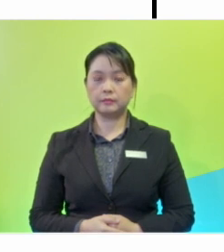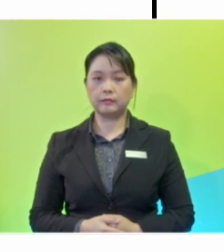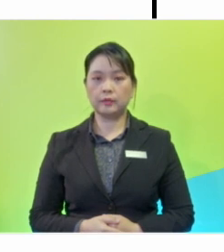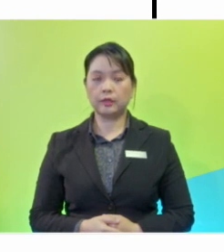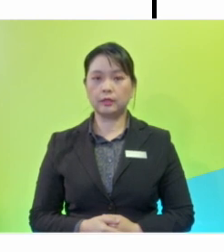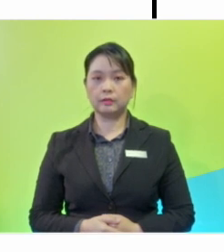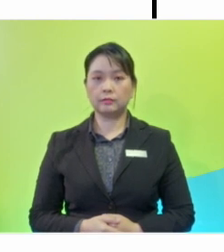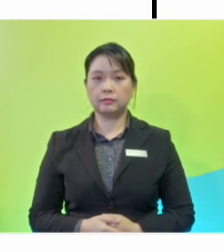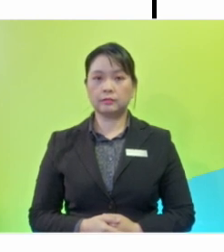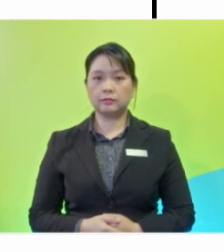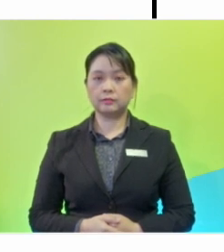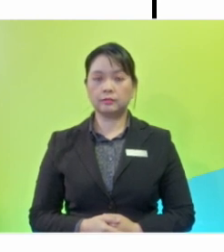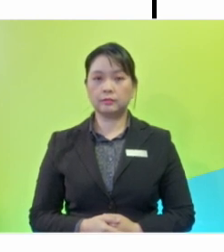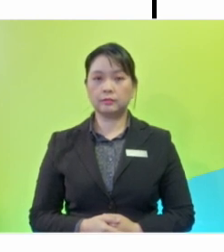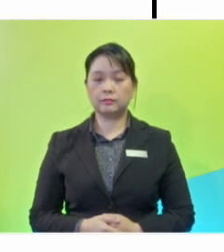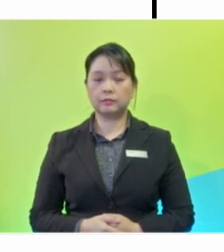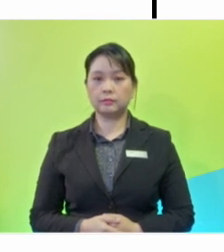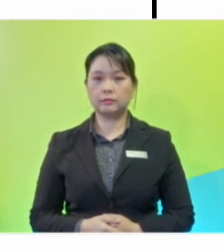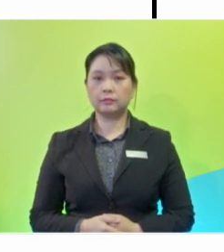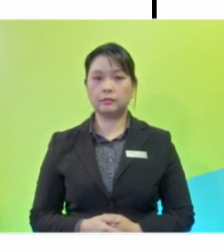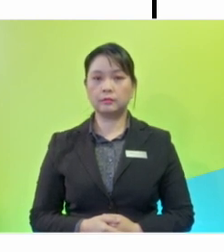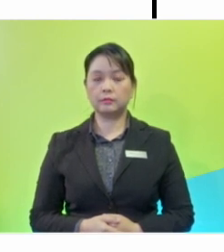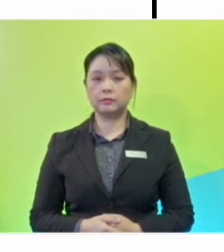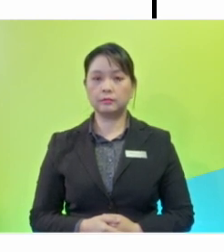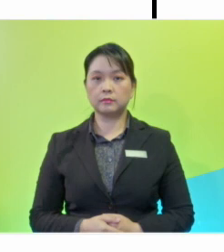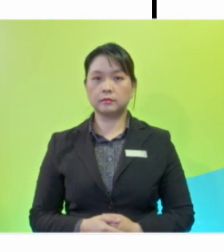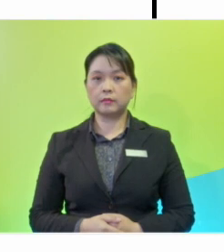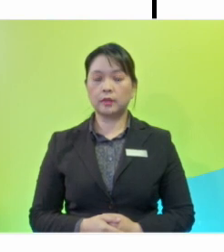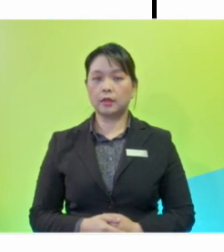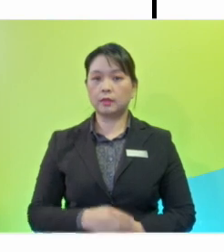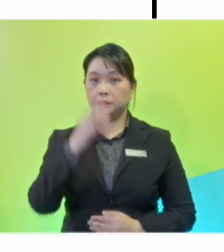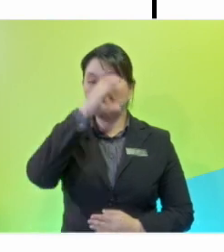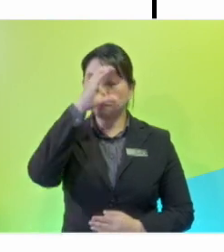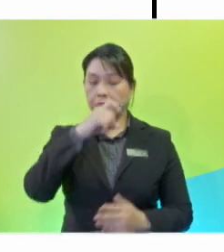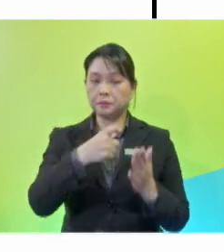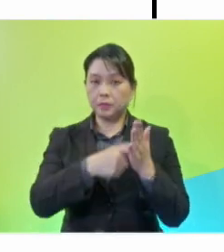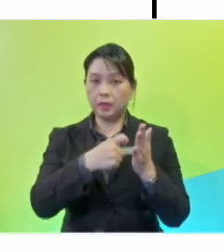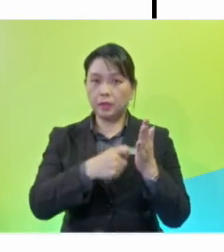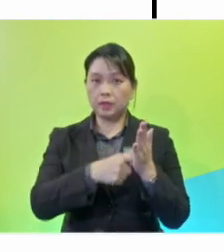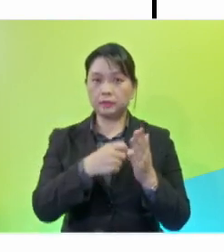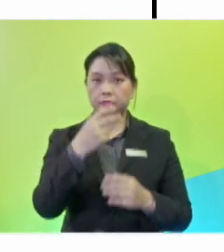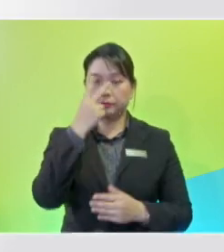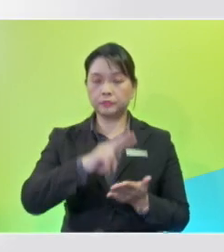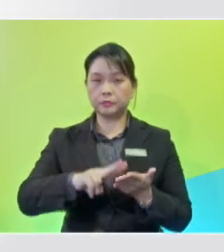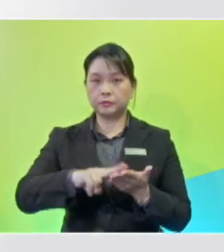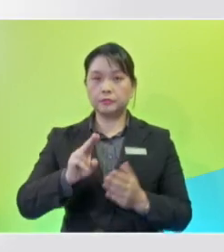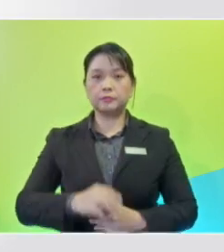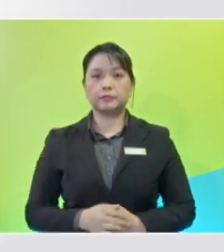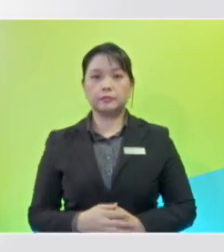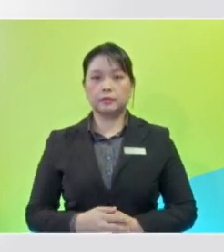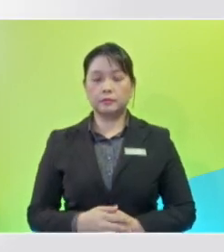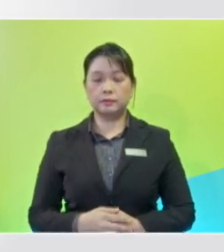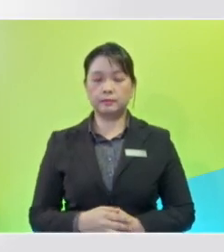nilai m Jika n02 + 2 N + 30